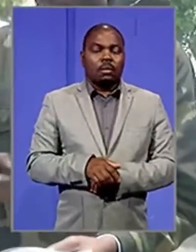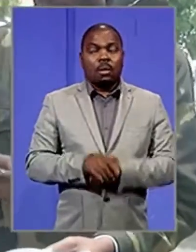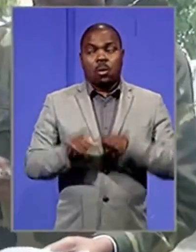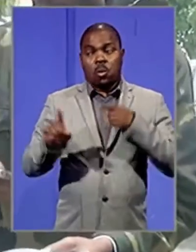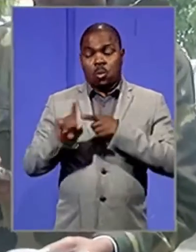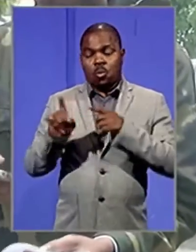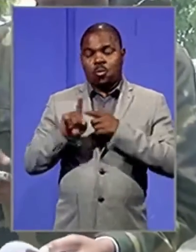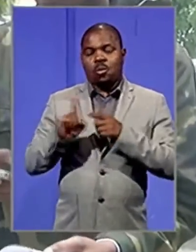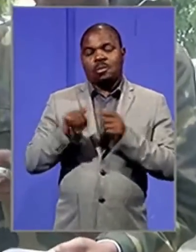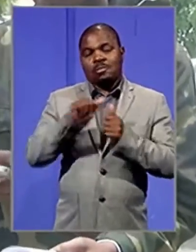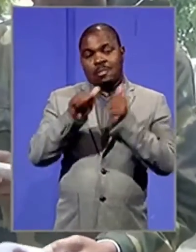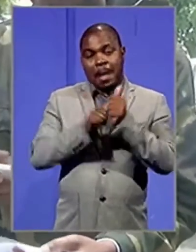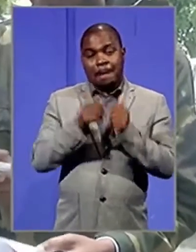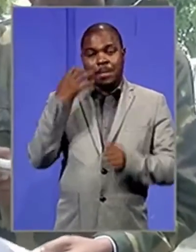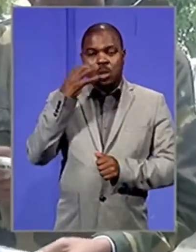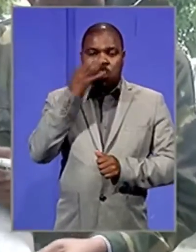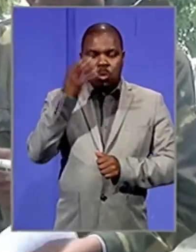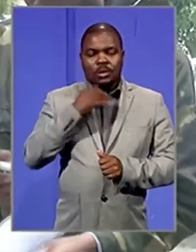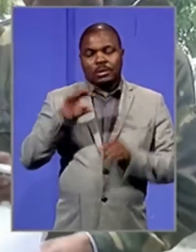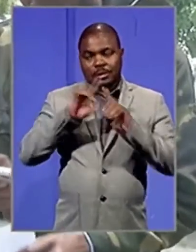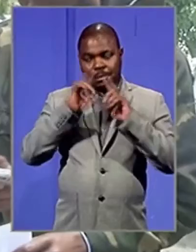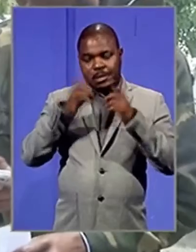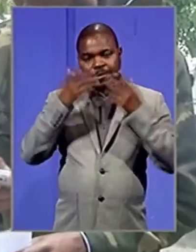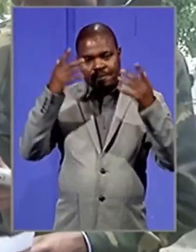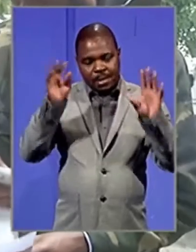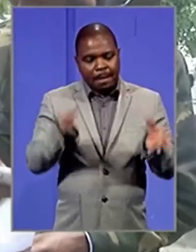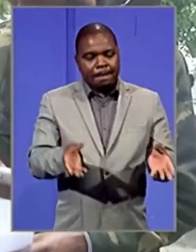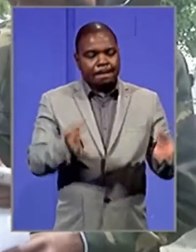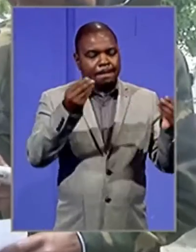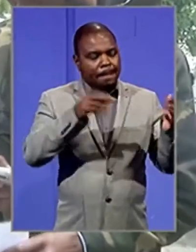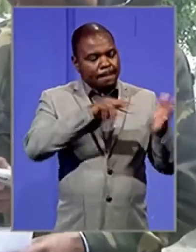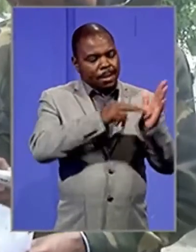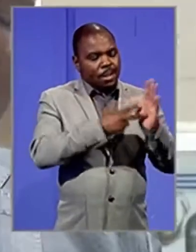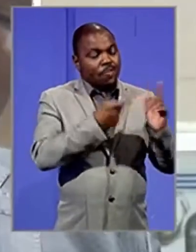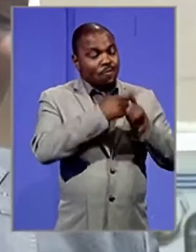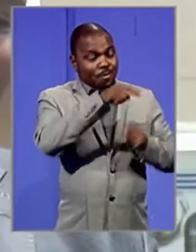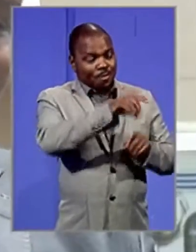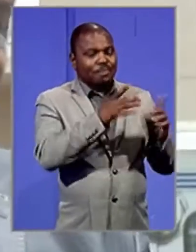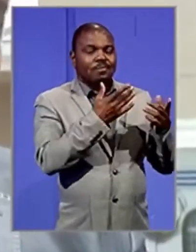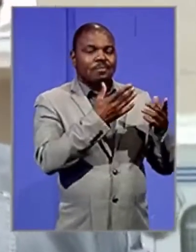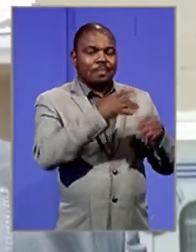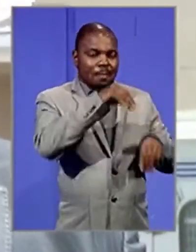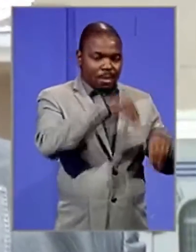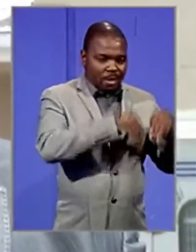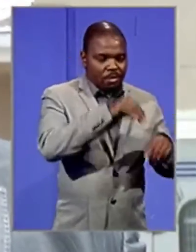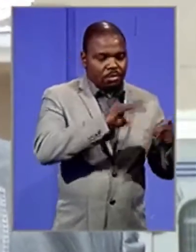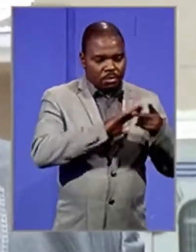Mahlobo o tlhomamisitse gore lefapha le amogetse lenaane la dipaakanyo go tswa kwa moepong mme o